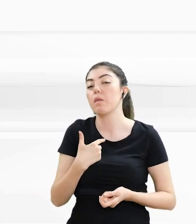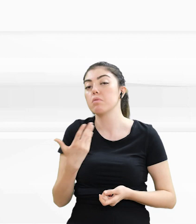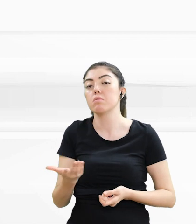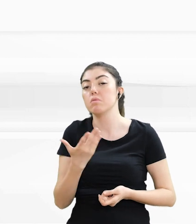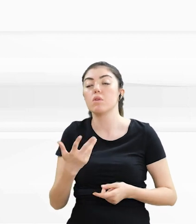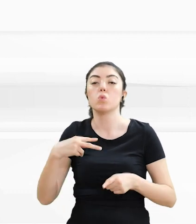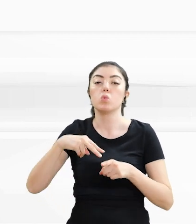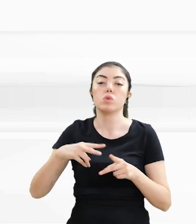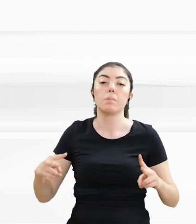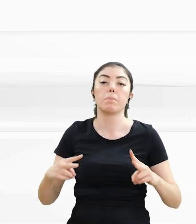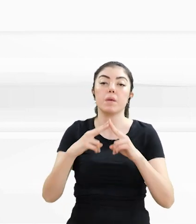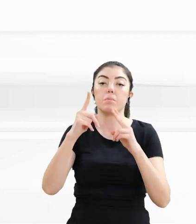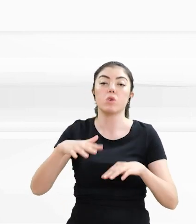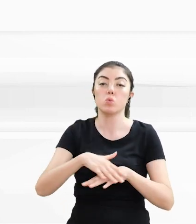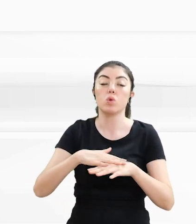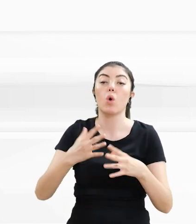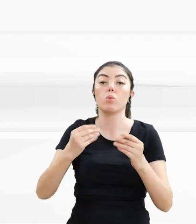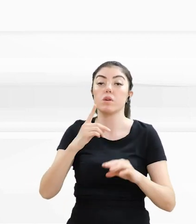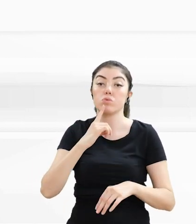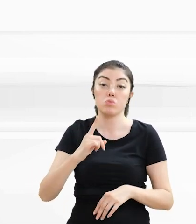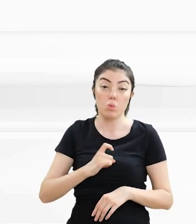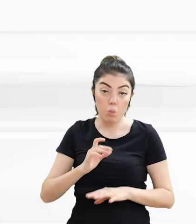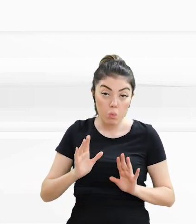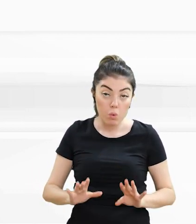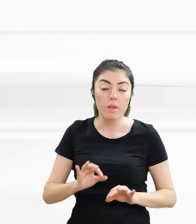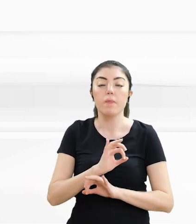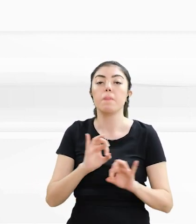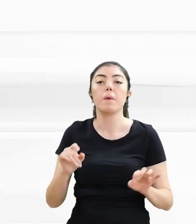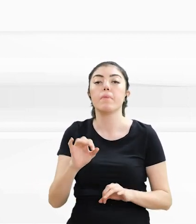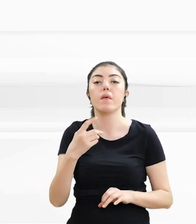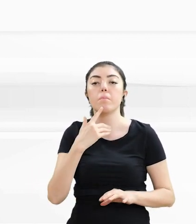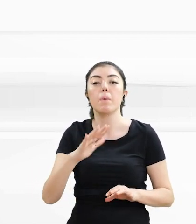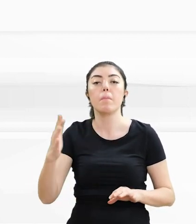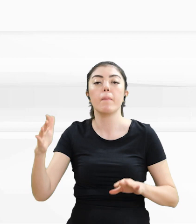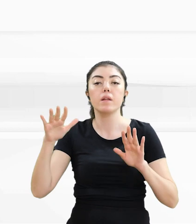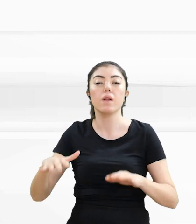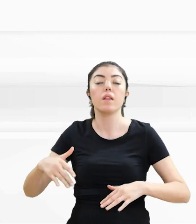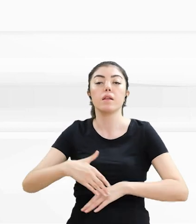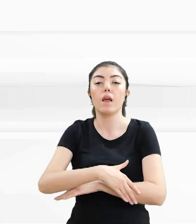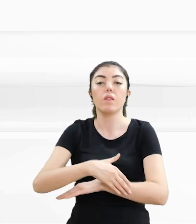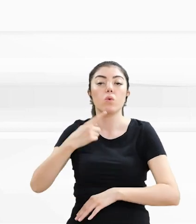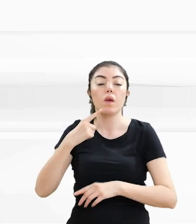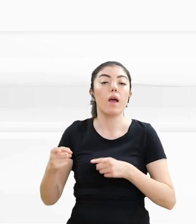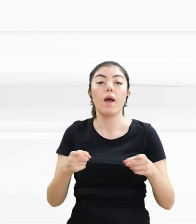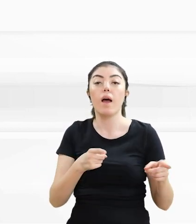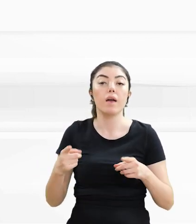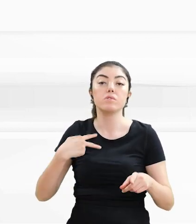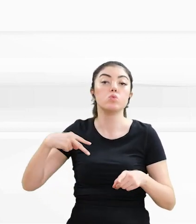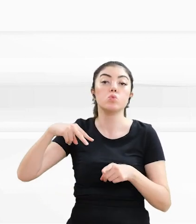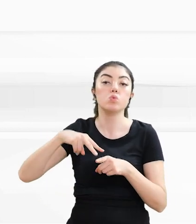ben benden üçgen prizmanın bir yüzü Uzamaz diye soruyorsa aslında diğer kalan kenarlarla